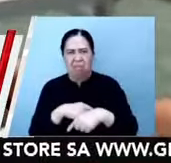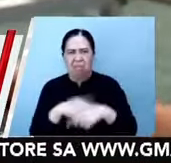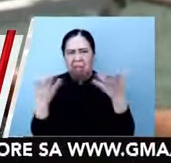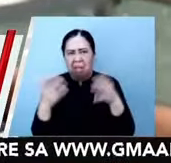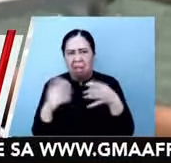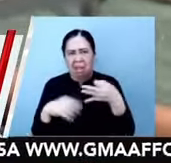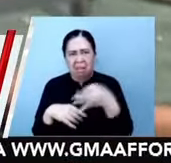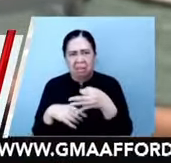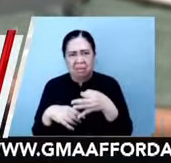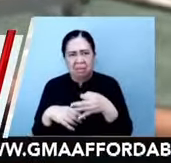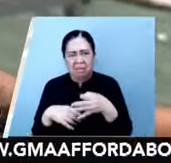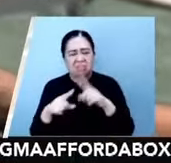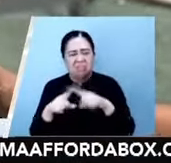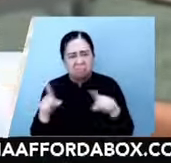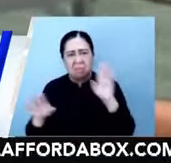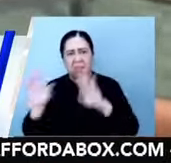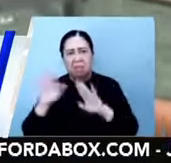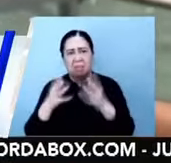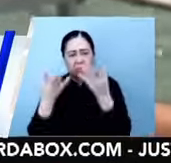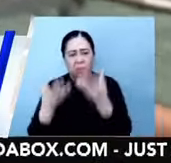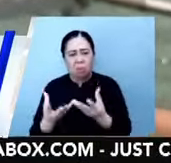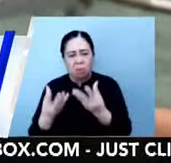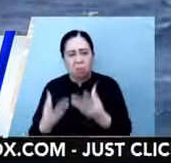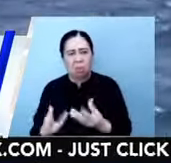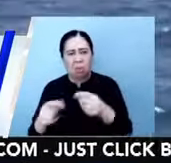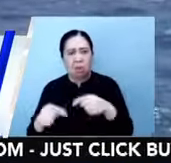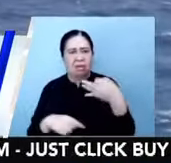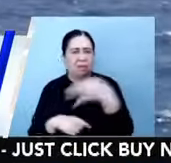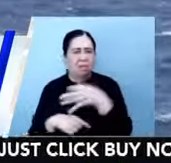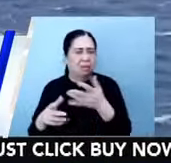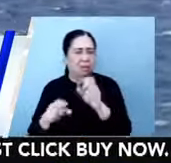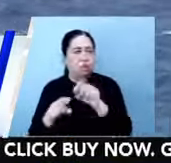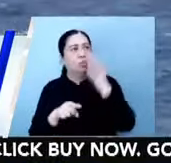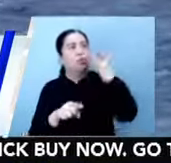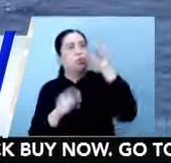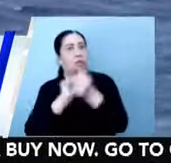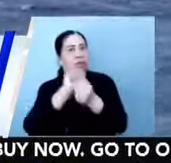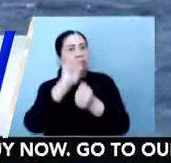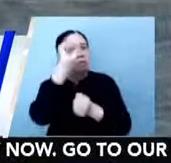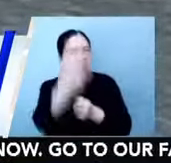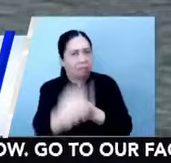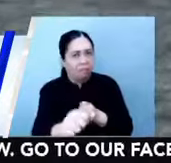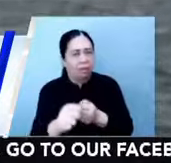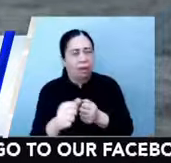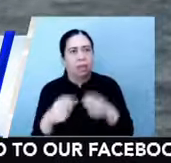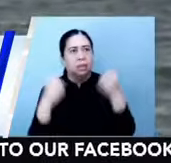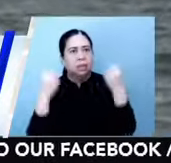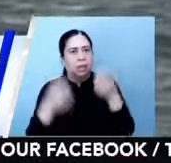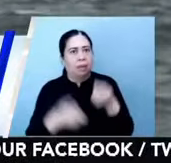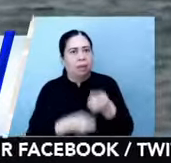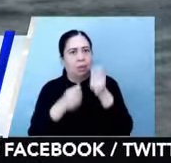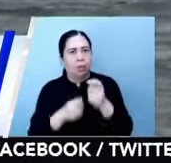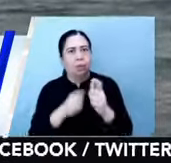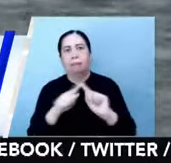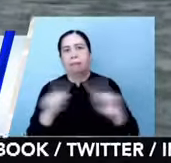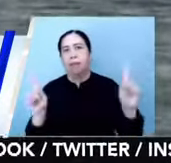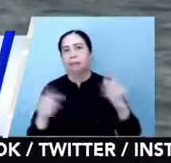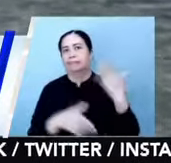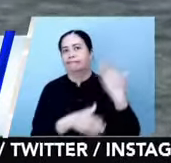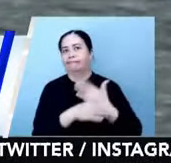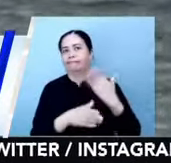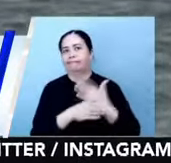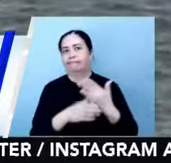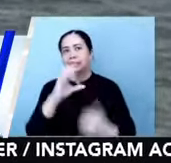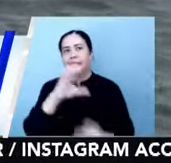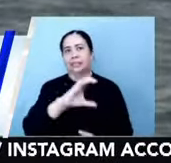malayo. Ang problema, wala na rin dito sa malapit. Kapalit ng saganang huli ang pangharas ng China Coast Guard at